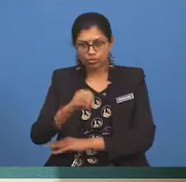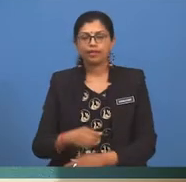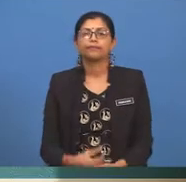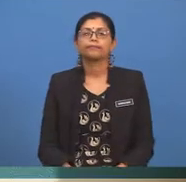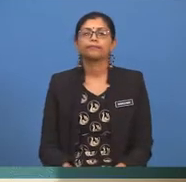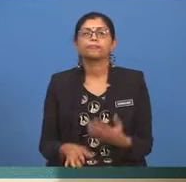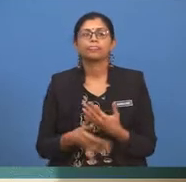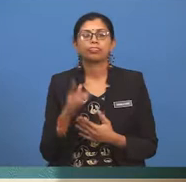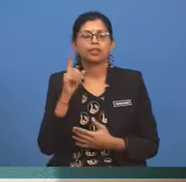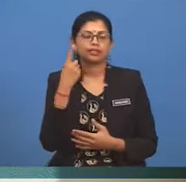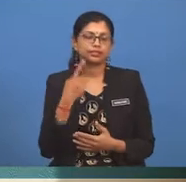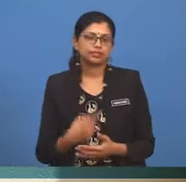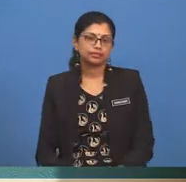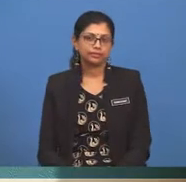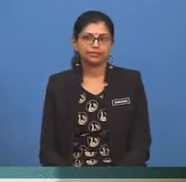Senang bukan?